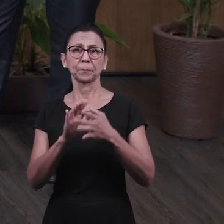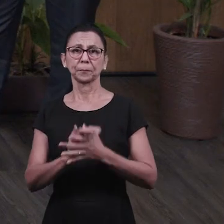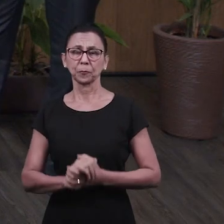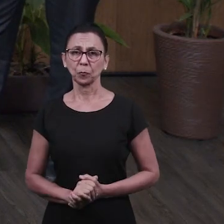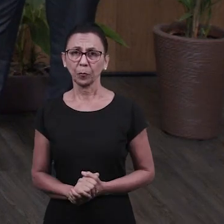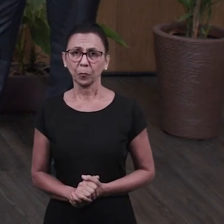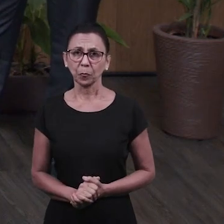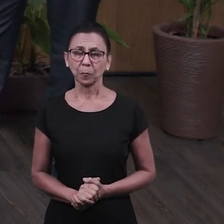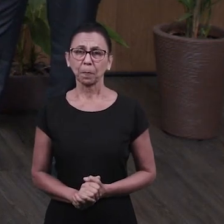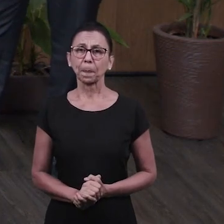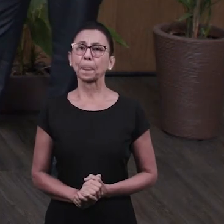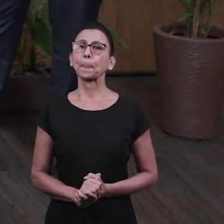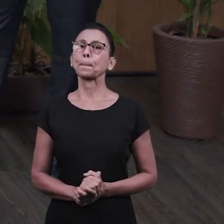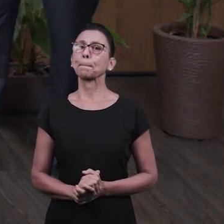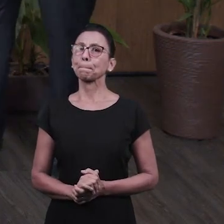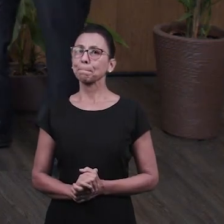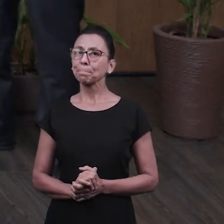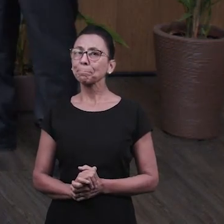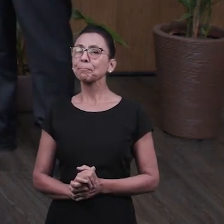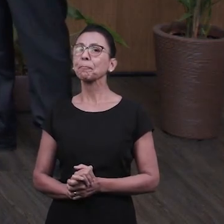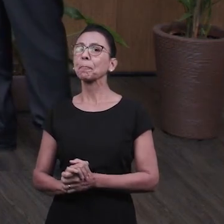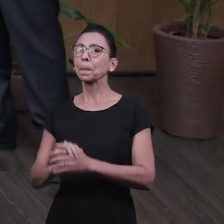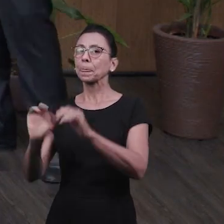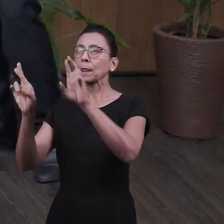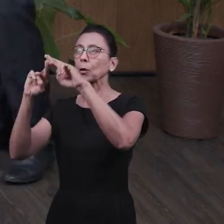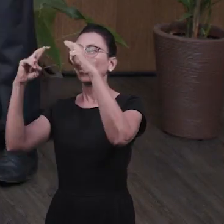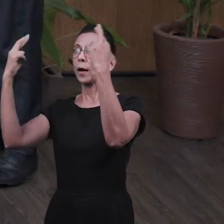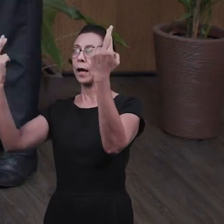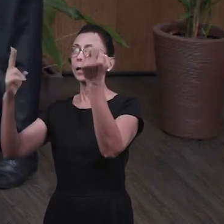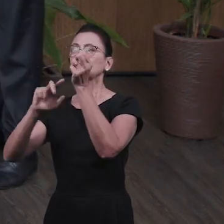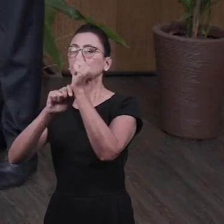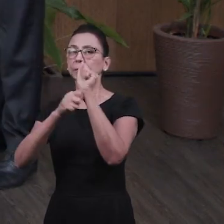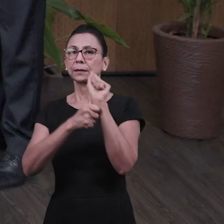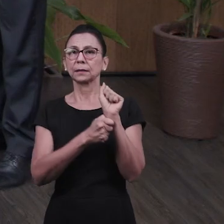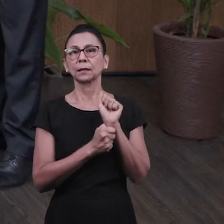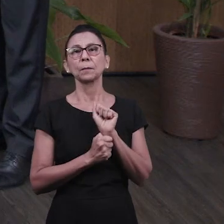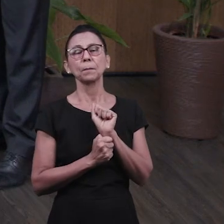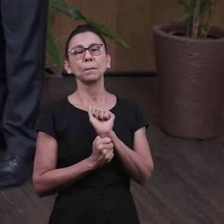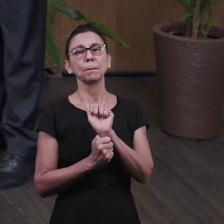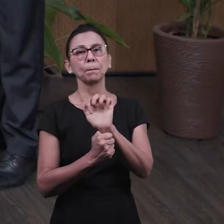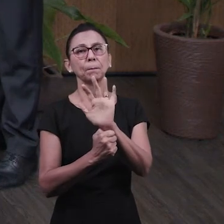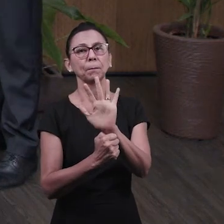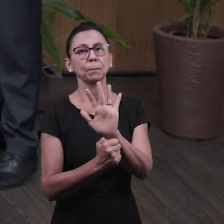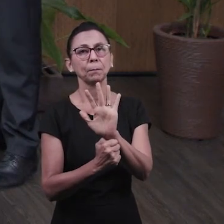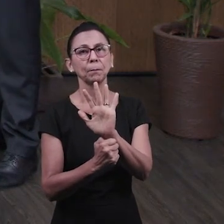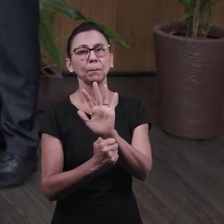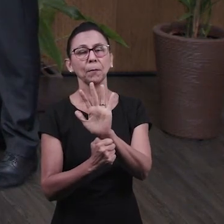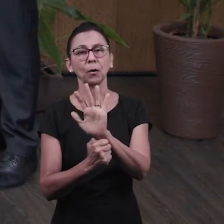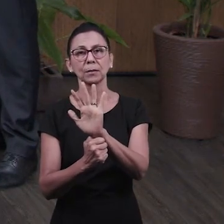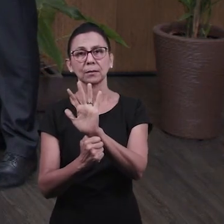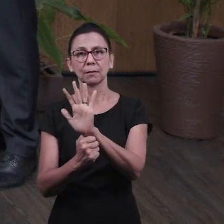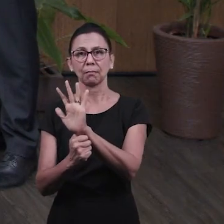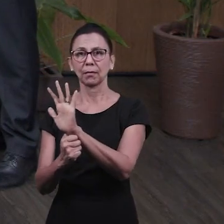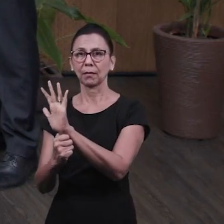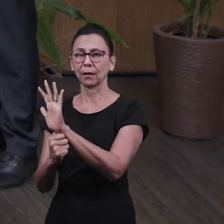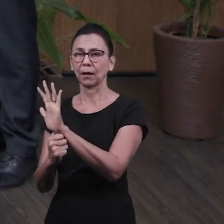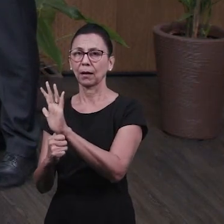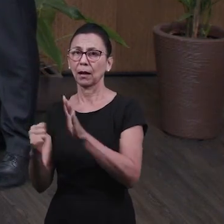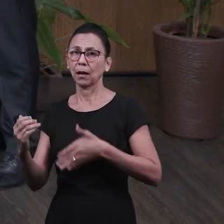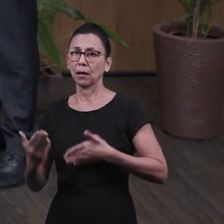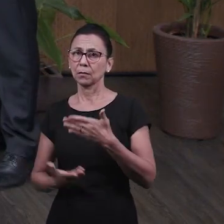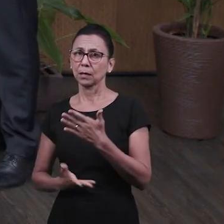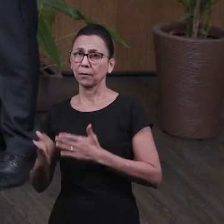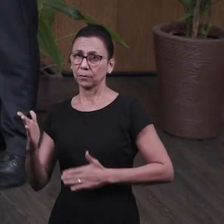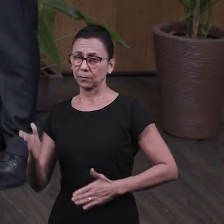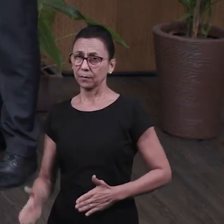voulu mettre en évidence le fait que, en disant: à vous est donné à connaître les mystères du royaume du